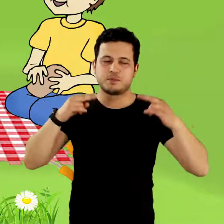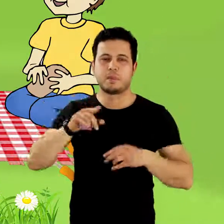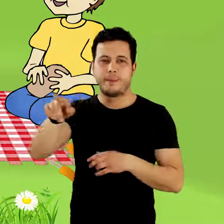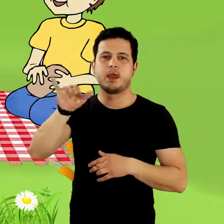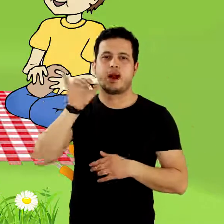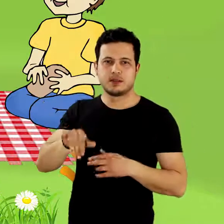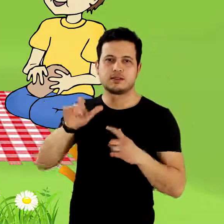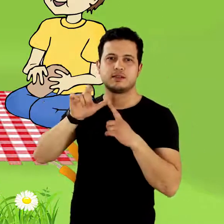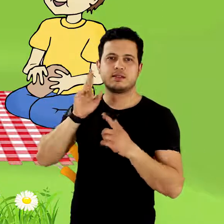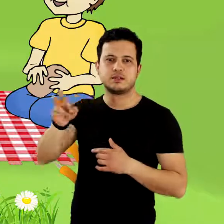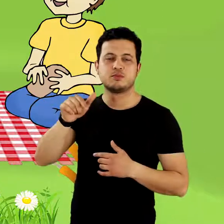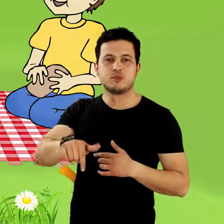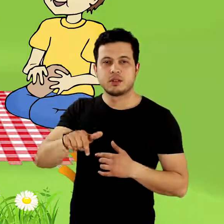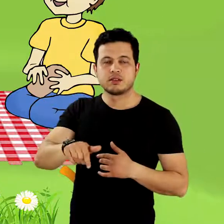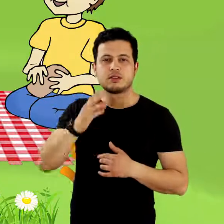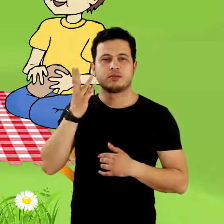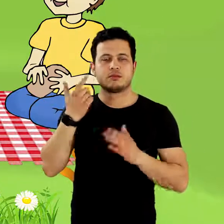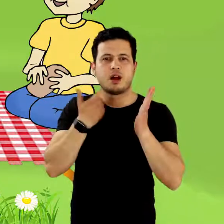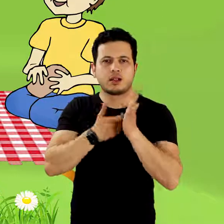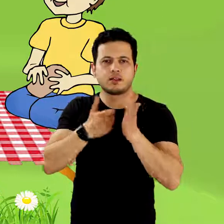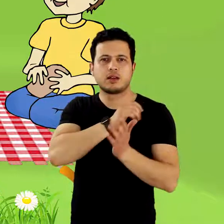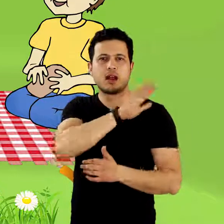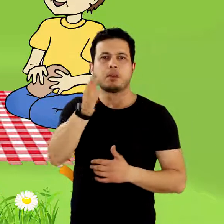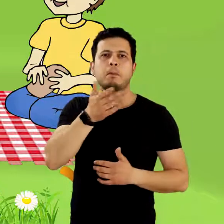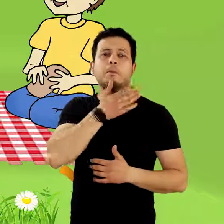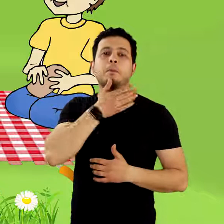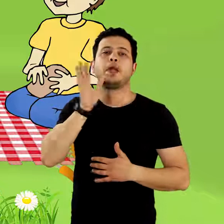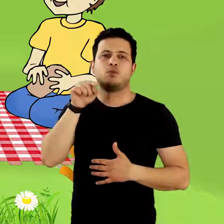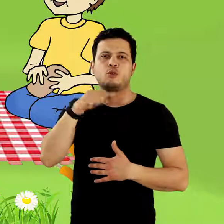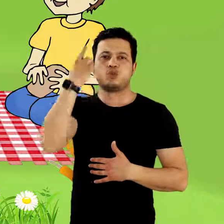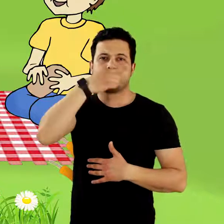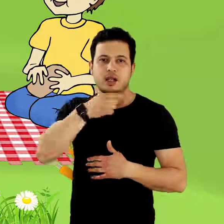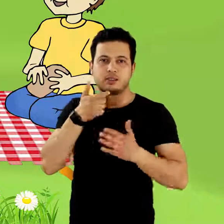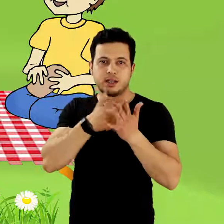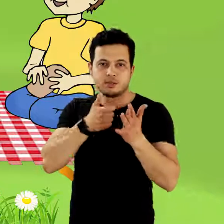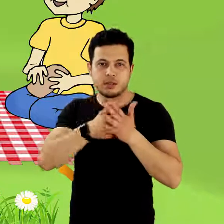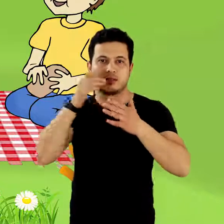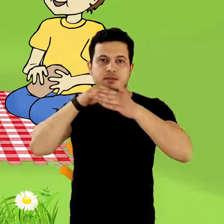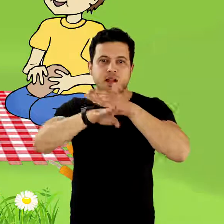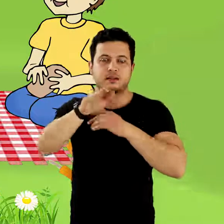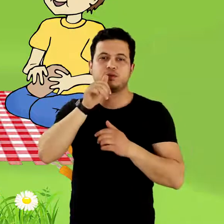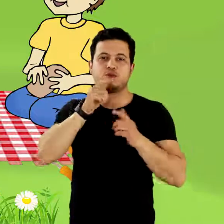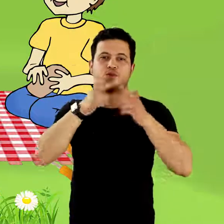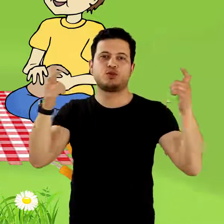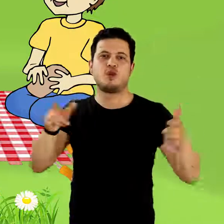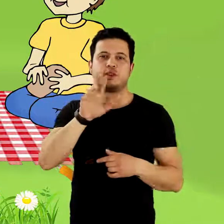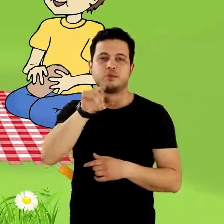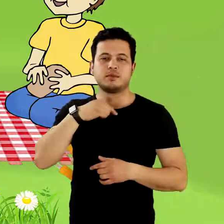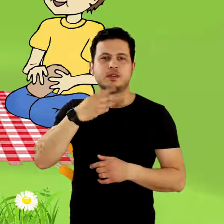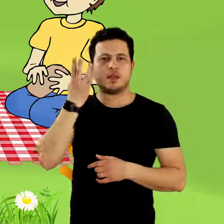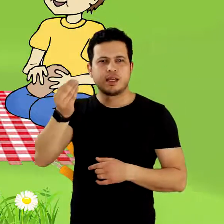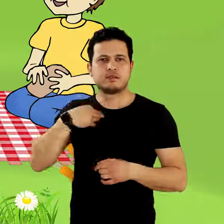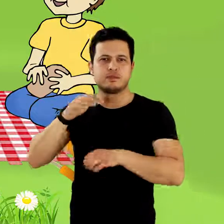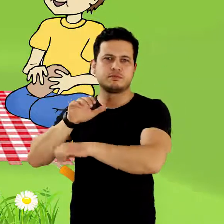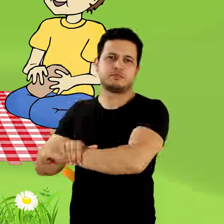Haklısın Selimciğim. Galiba buranın adını kimseler bilmediği için Saklı Göl. Ne güzel oldu. İyi ki bizi buraya getirdin Veysel